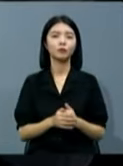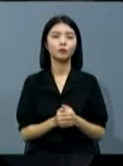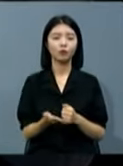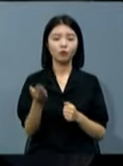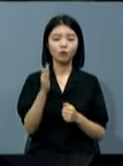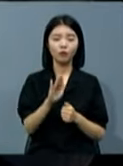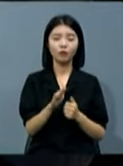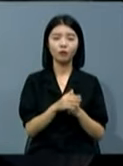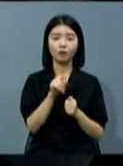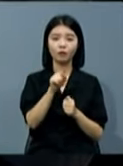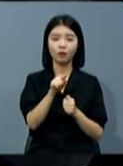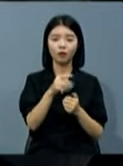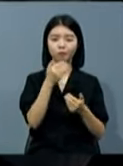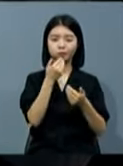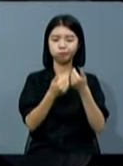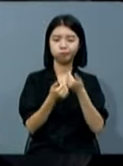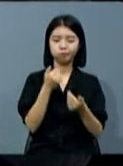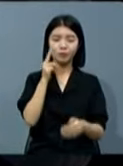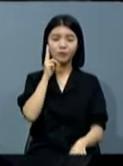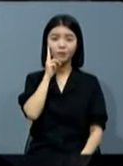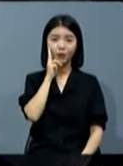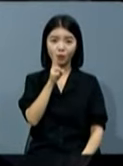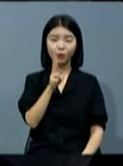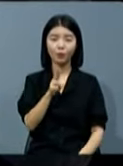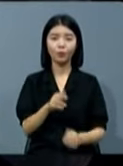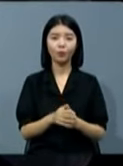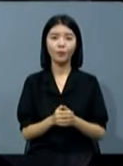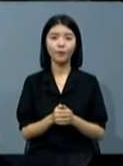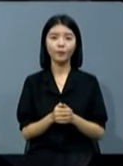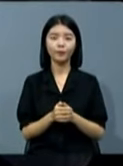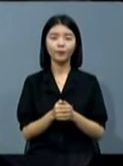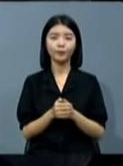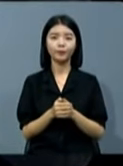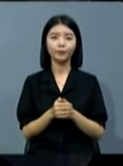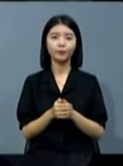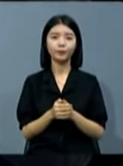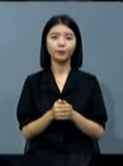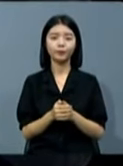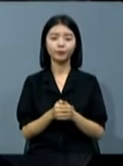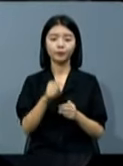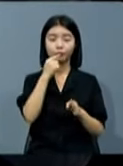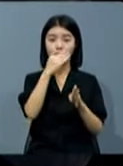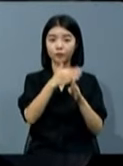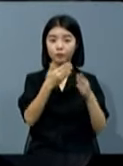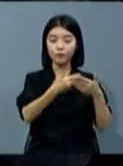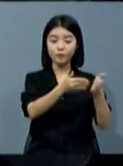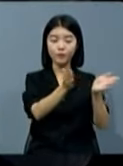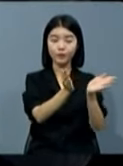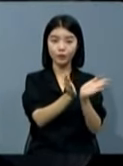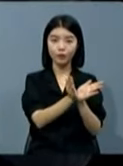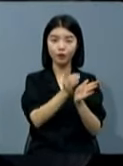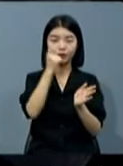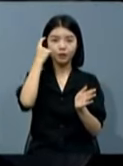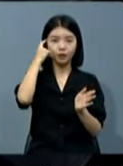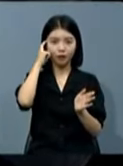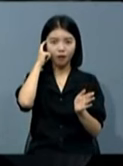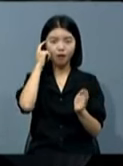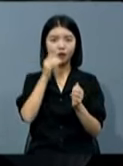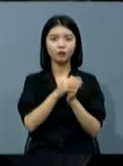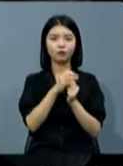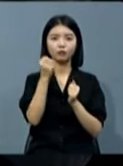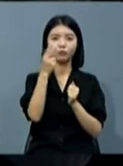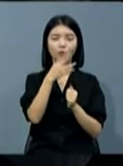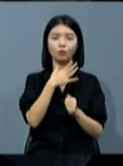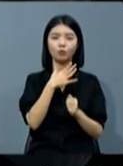아마 지금 이 갈등도 심하고 그래서 민주당의 그 생각 있고 좀